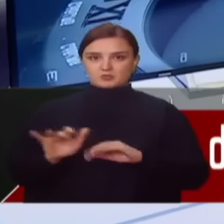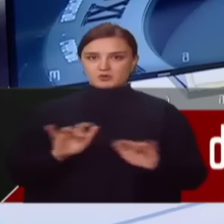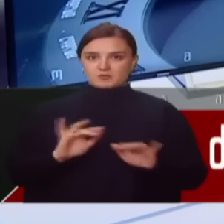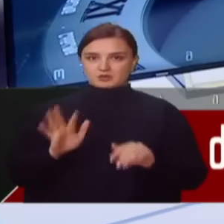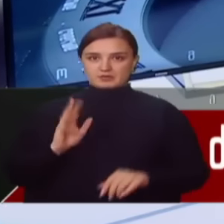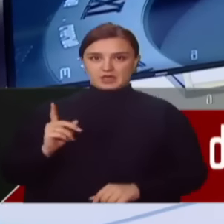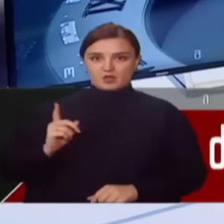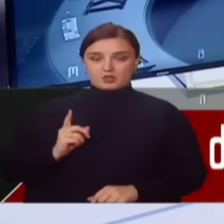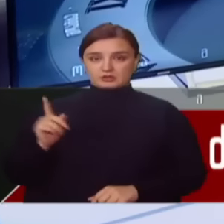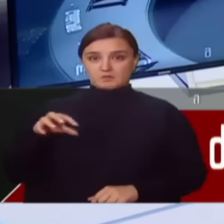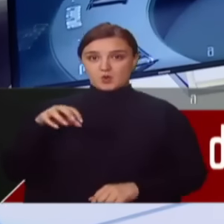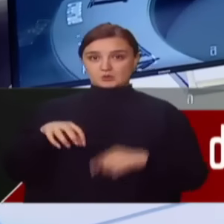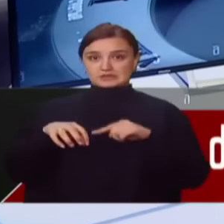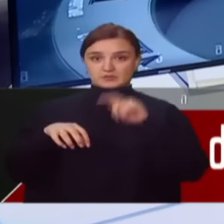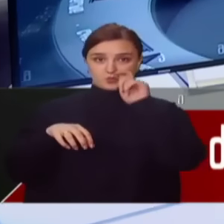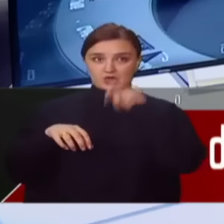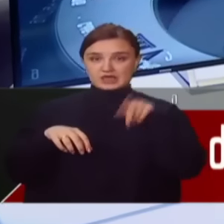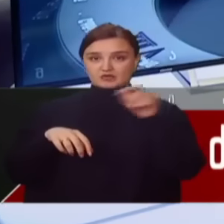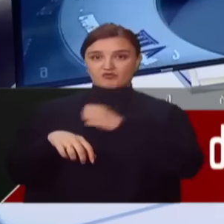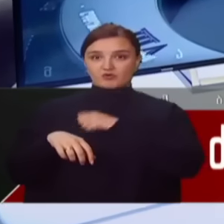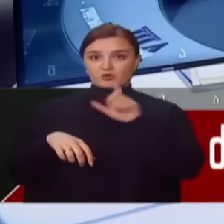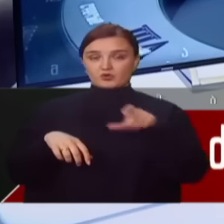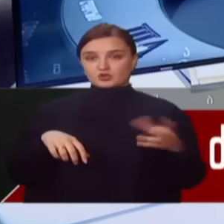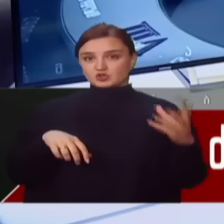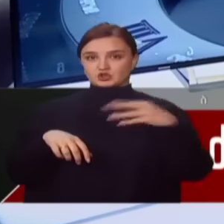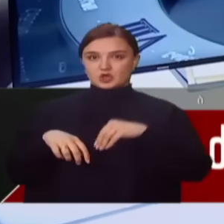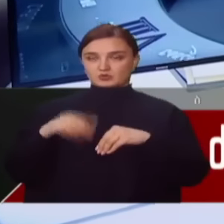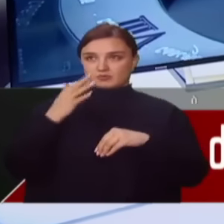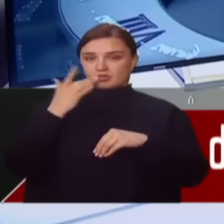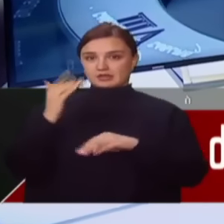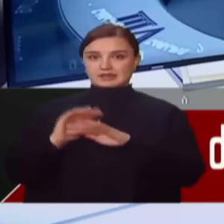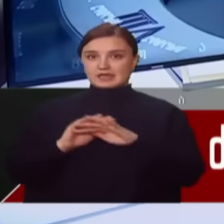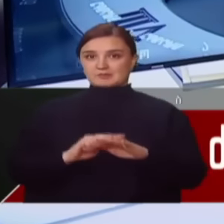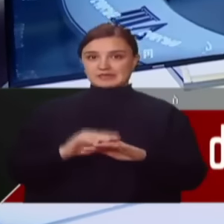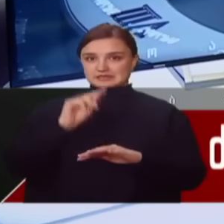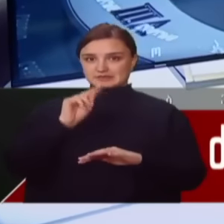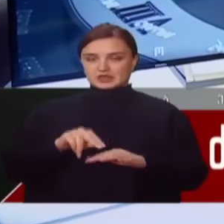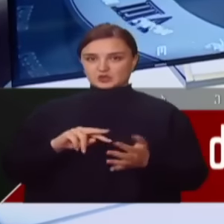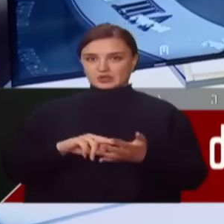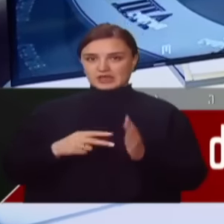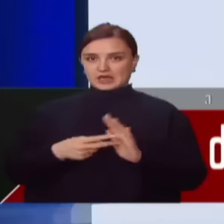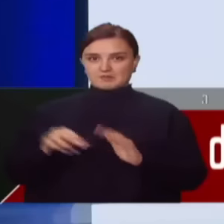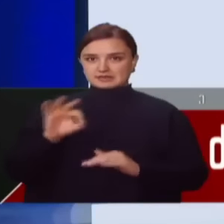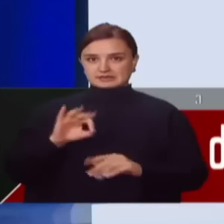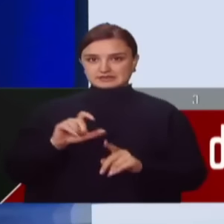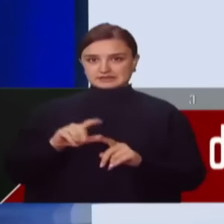ელოდება. უწყება უკრაინაში მებრძოლი ქართველების ჩართულობით უცხოეთიდან დაფინანსებულ დანაშაულებრივ გეგმაზე